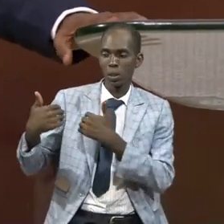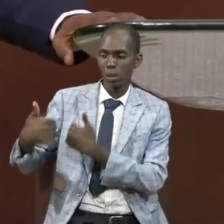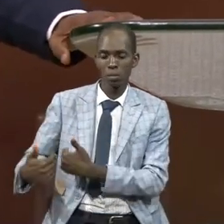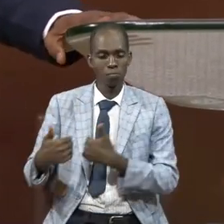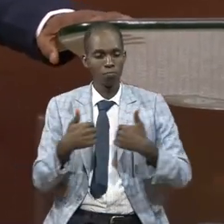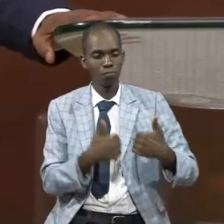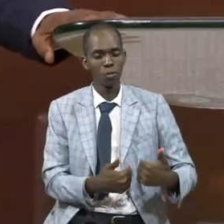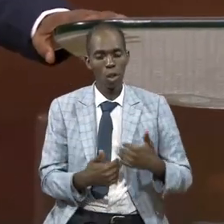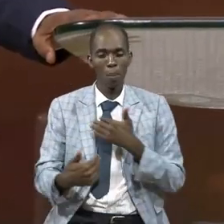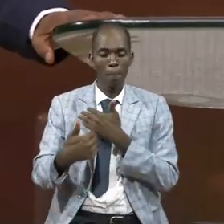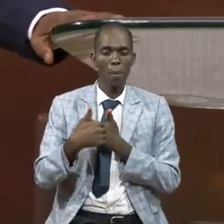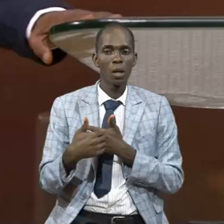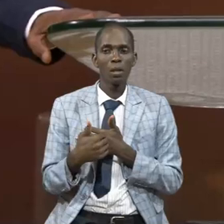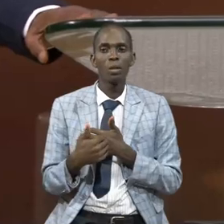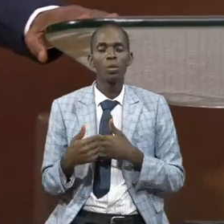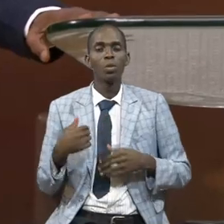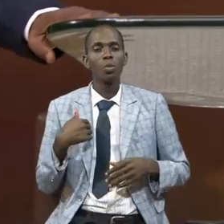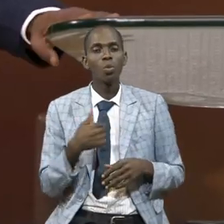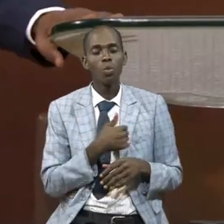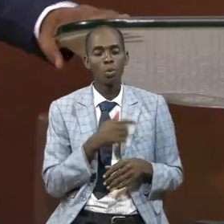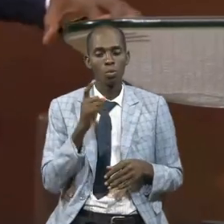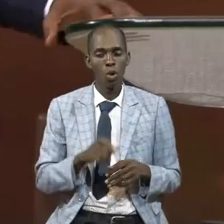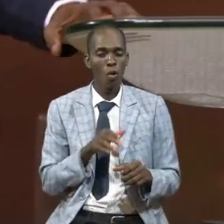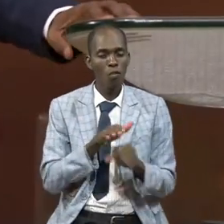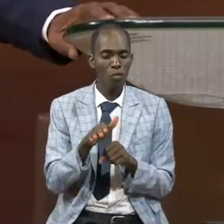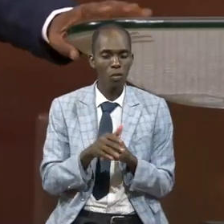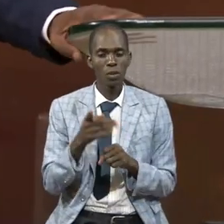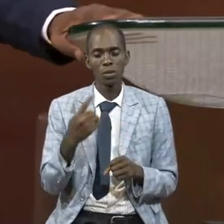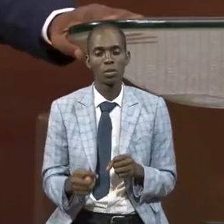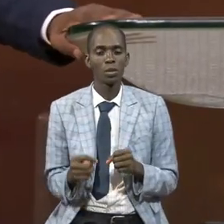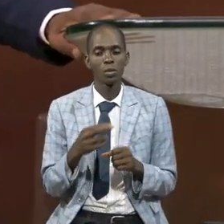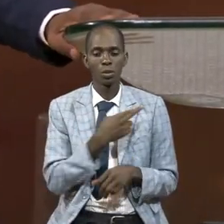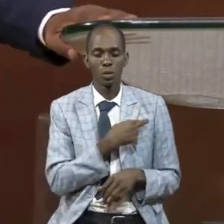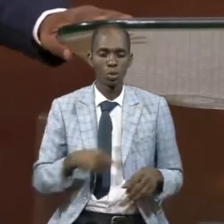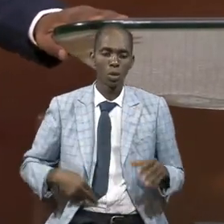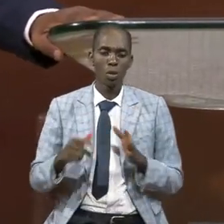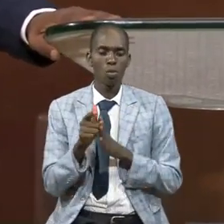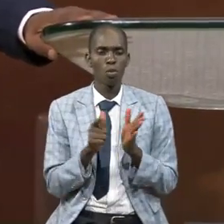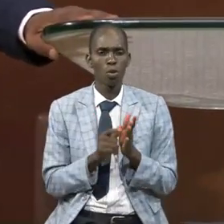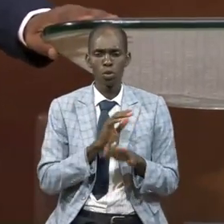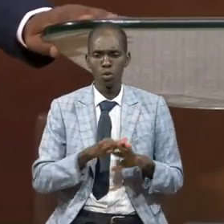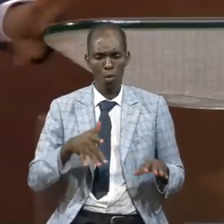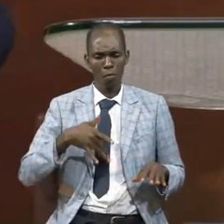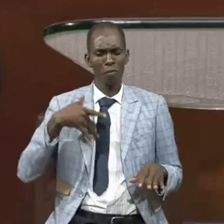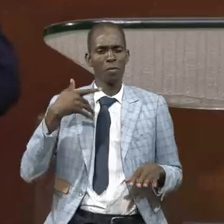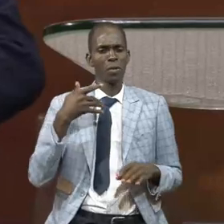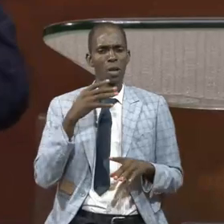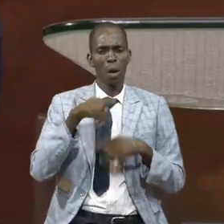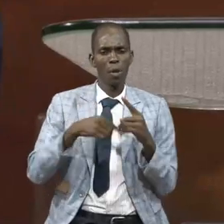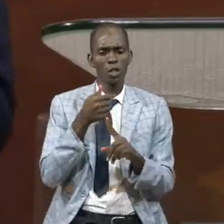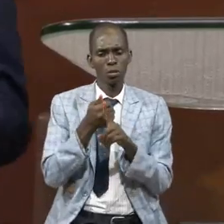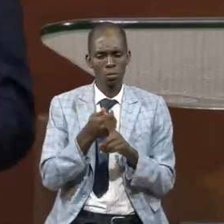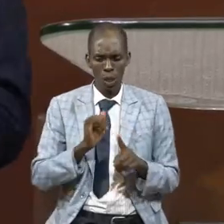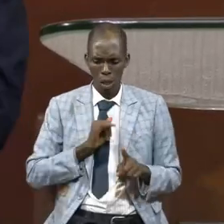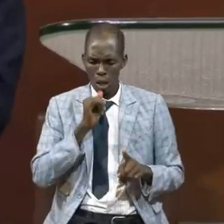automobilistes qui conduisent, accomplissent la loi royale. Il ne faut pas penser à vous seul. J'ai le droit